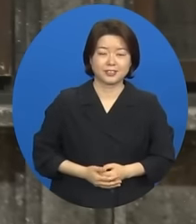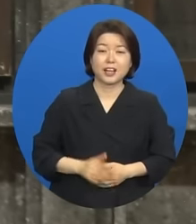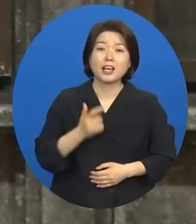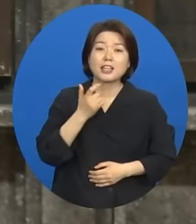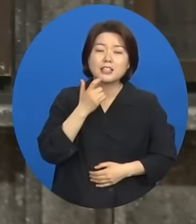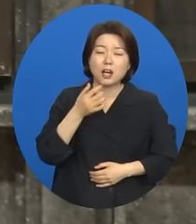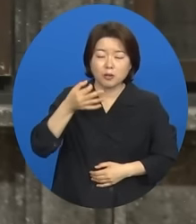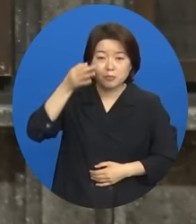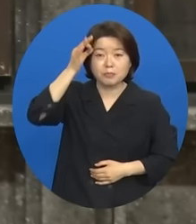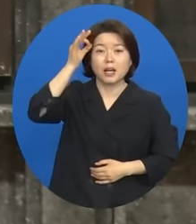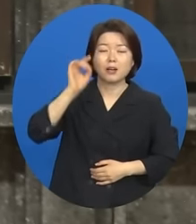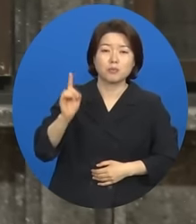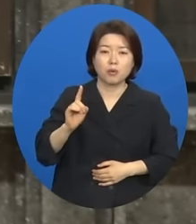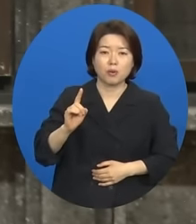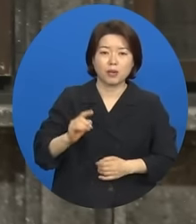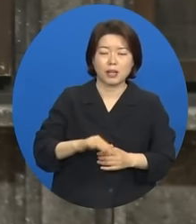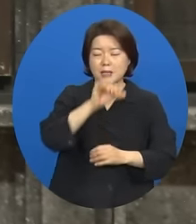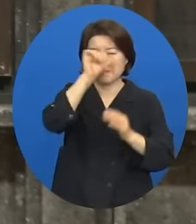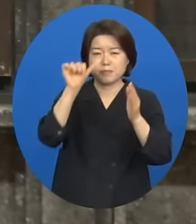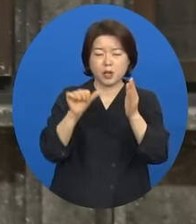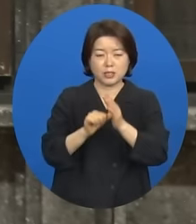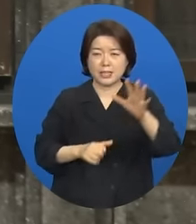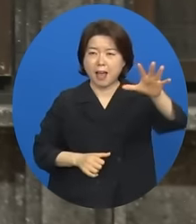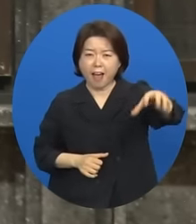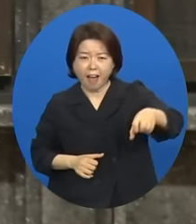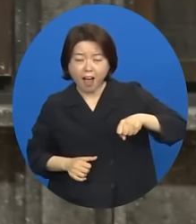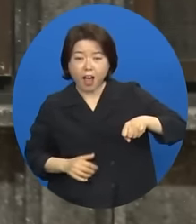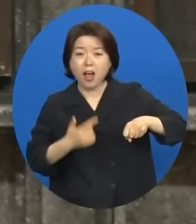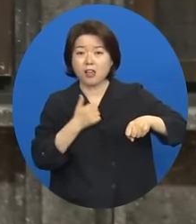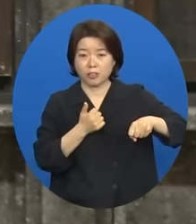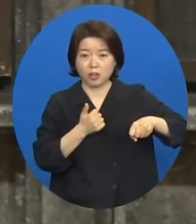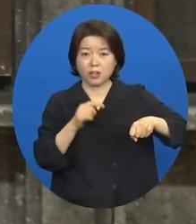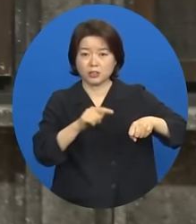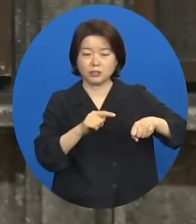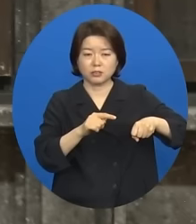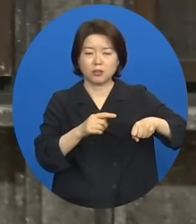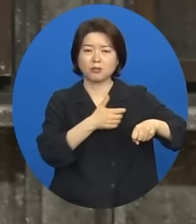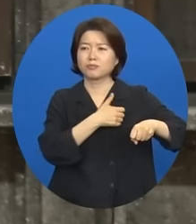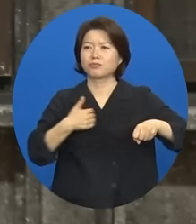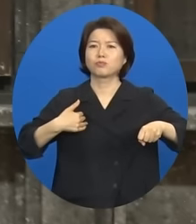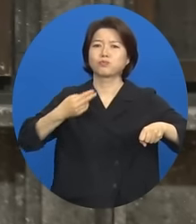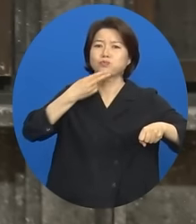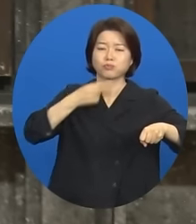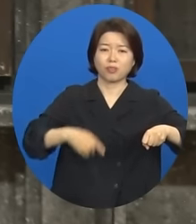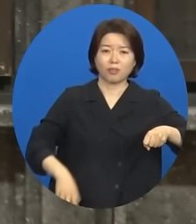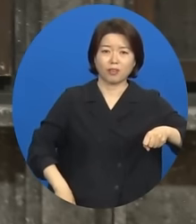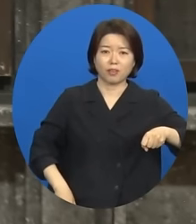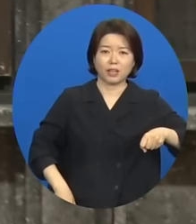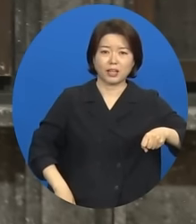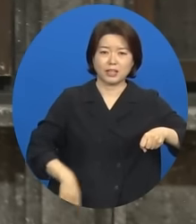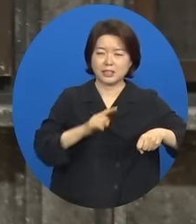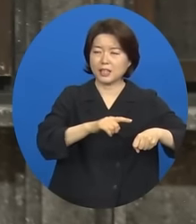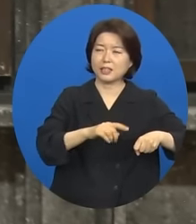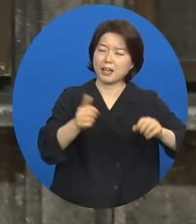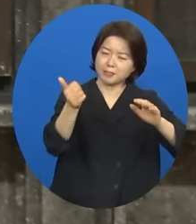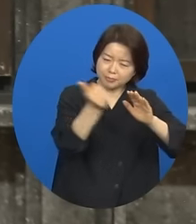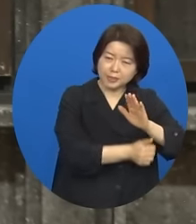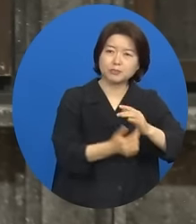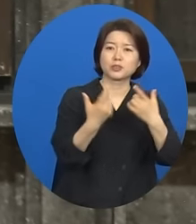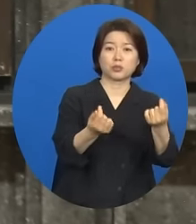뭘 깨달았냐면 평생 자기가 이렇게 움켜지려고 해도 그걸로 안 되는구나, 이게 다